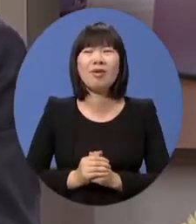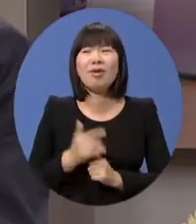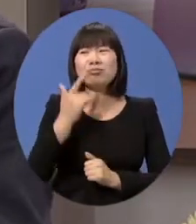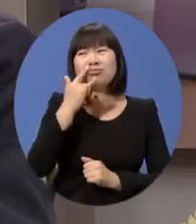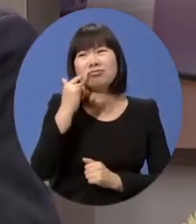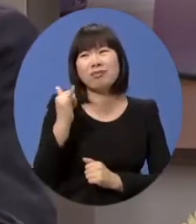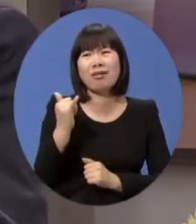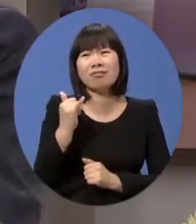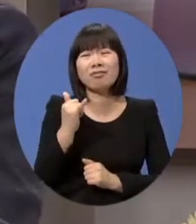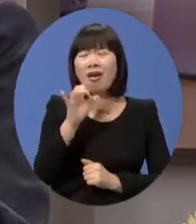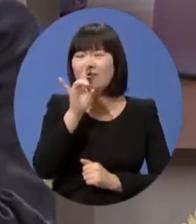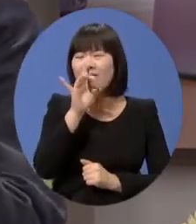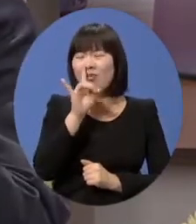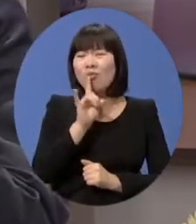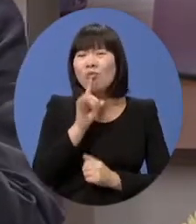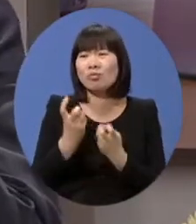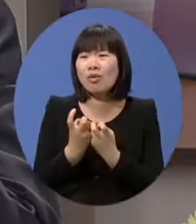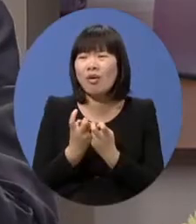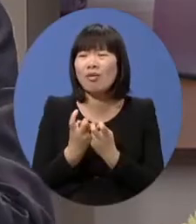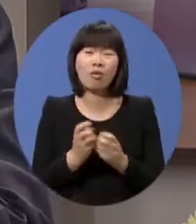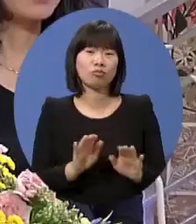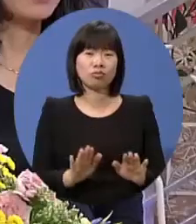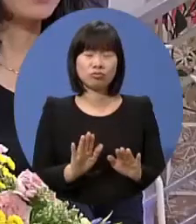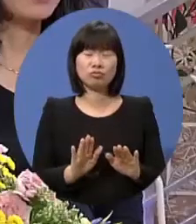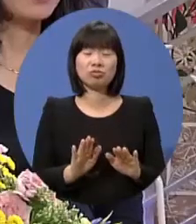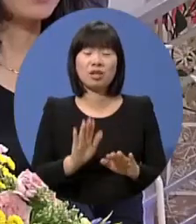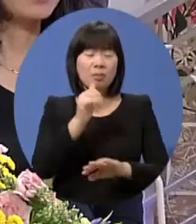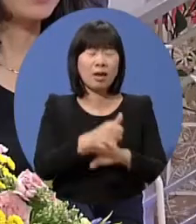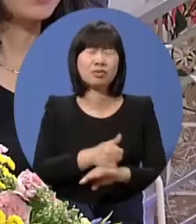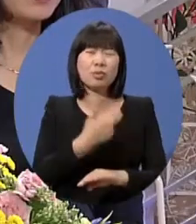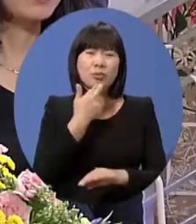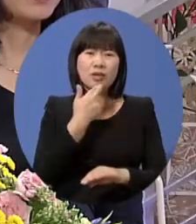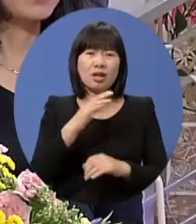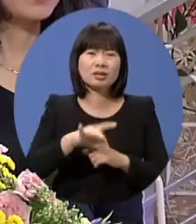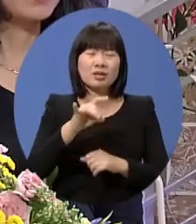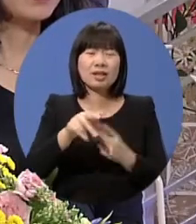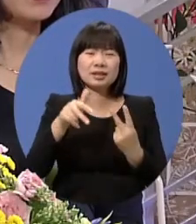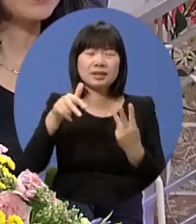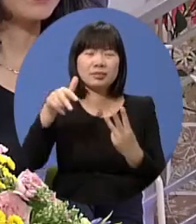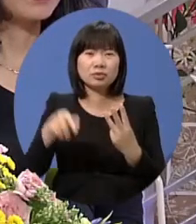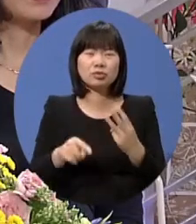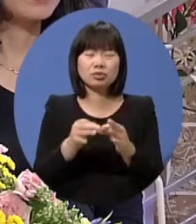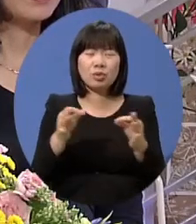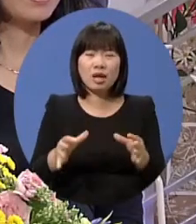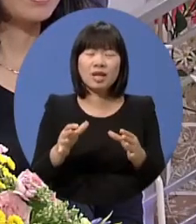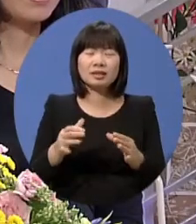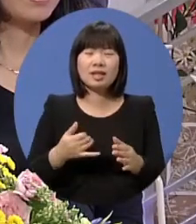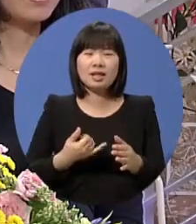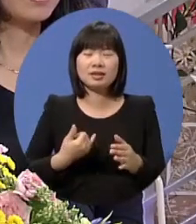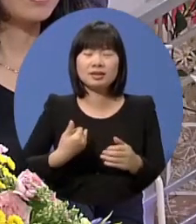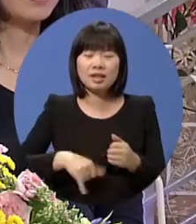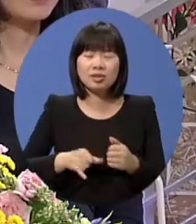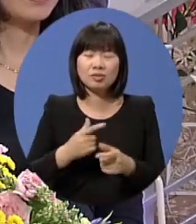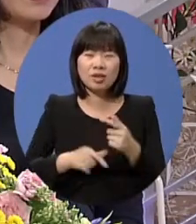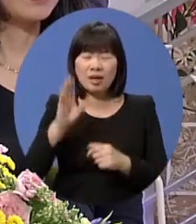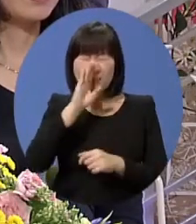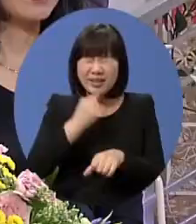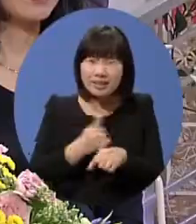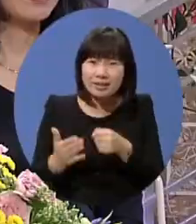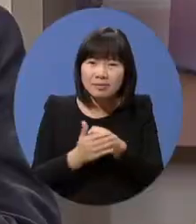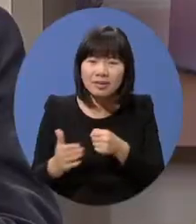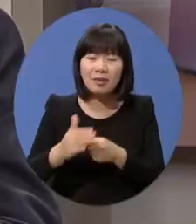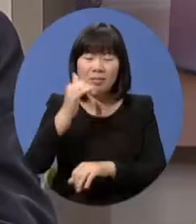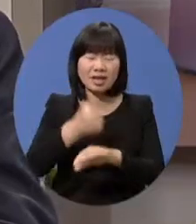힘들겠지만 힘들죠. 왜냐하면 이게 지금은 끝이 안 보이는 길입니다. 네. 처음에 한 2, 3주간은 얘가 더 나빠지기 때문에 끝이 그렇죠. 안 보여요. 네. 그 터널이 끝이 안 보이기